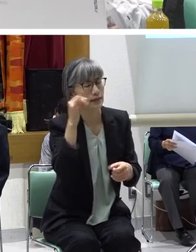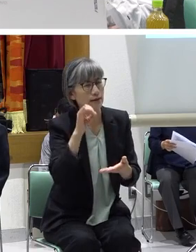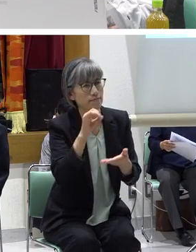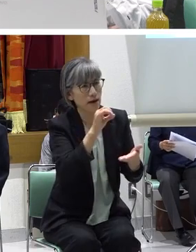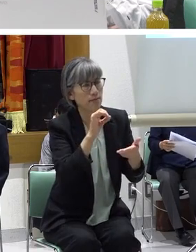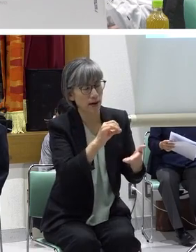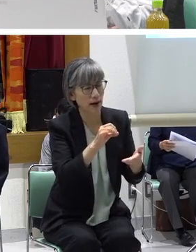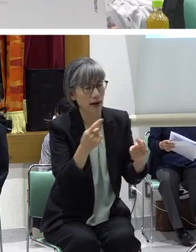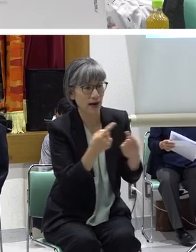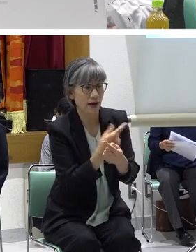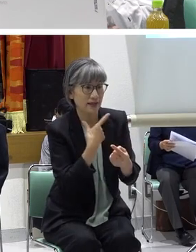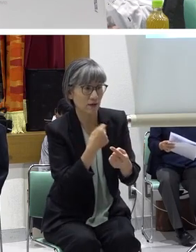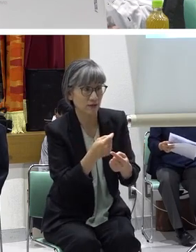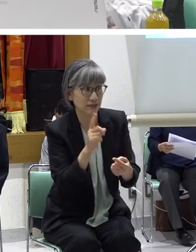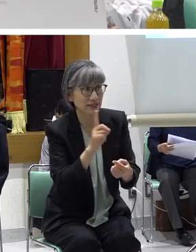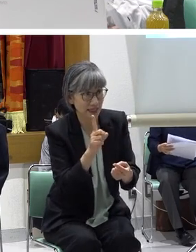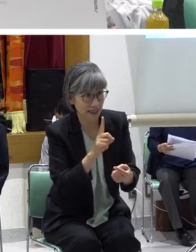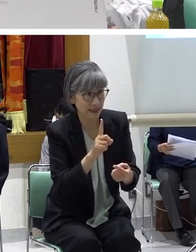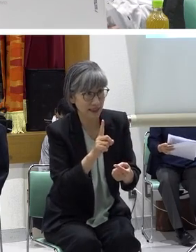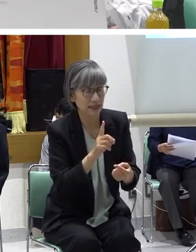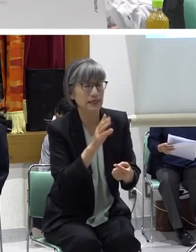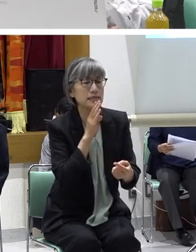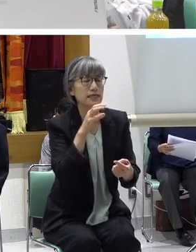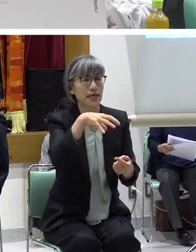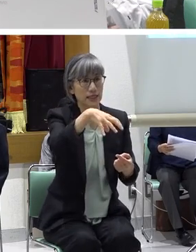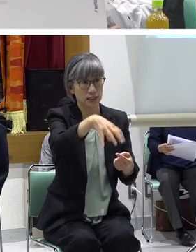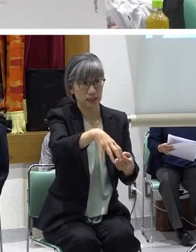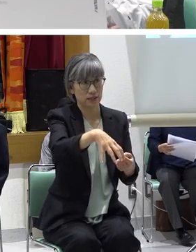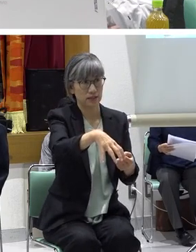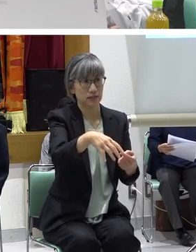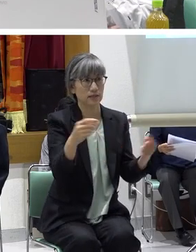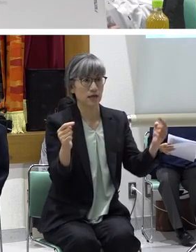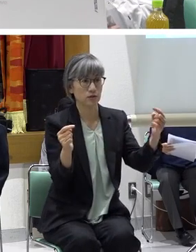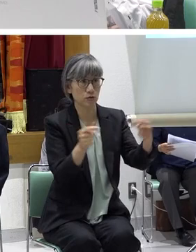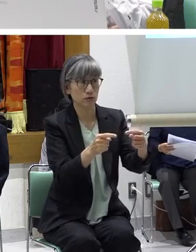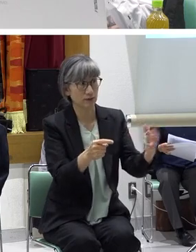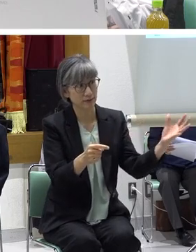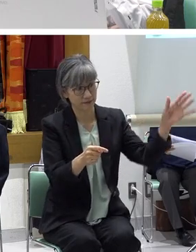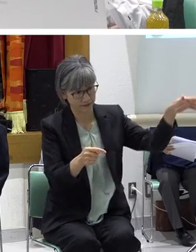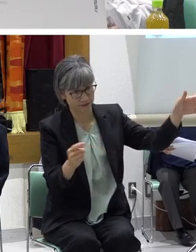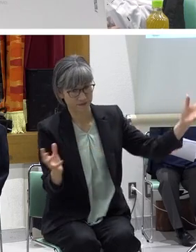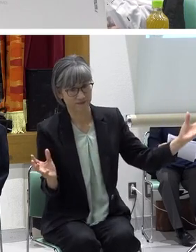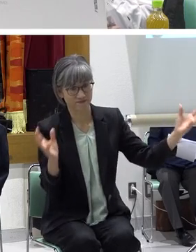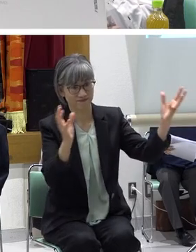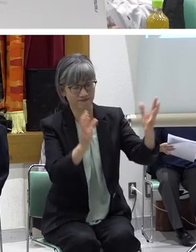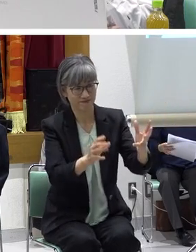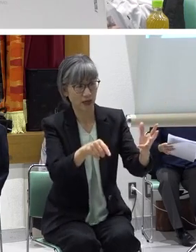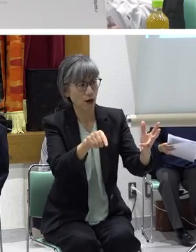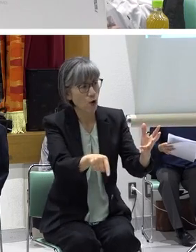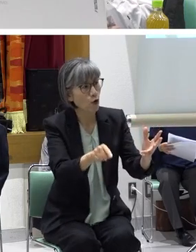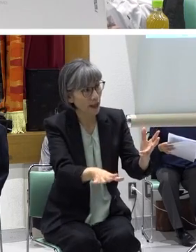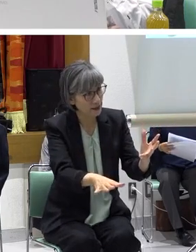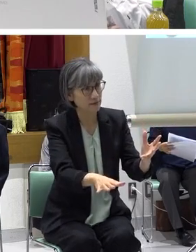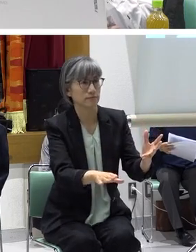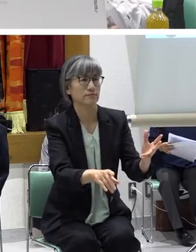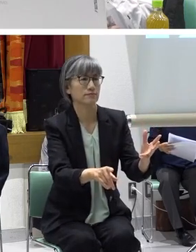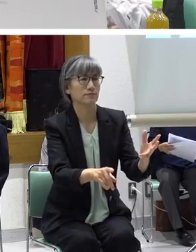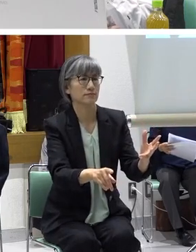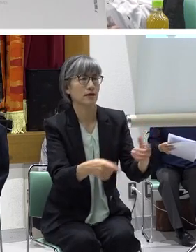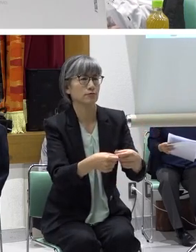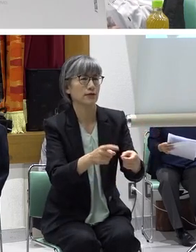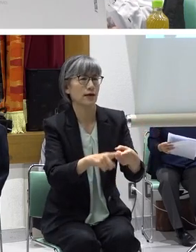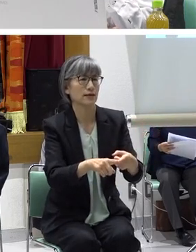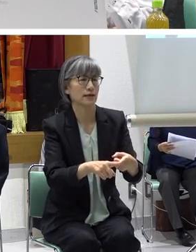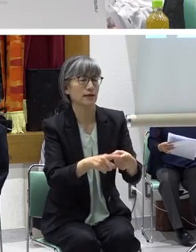善してほしいか、現地で直接確認をしながら府の職員の方へ具体的に伝えること